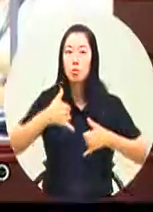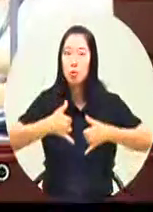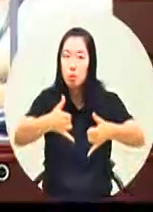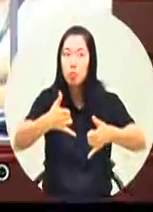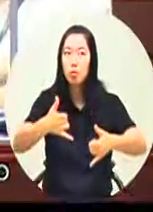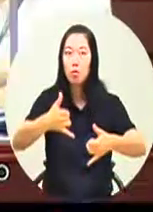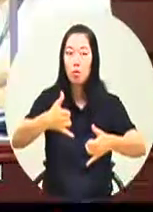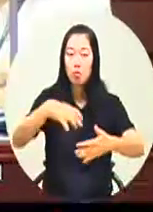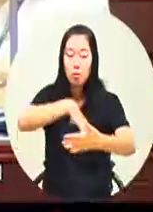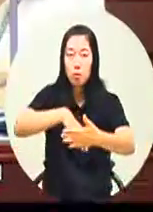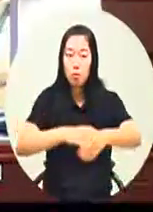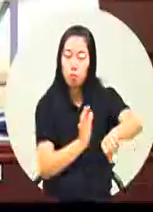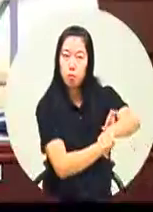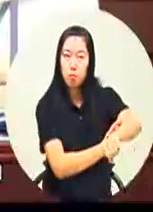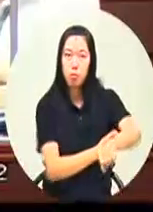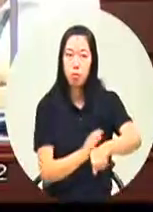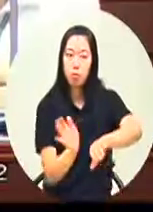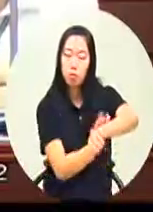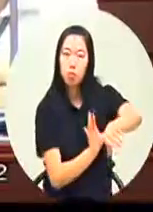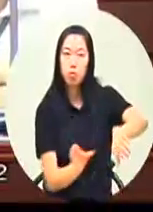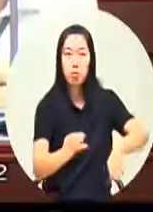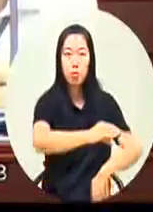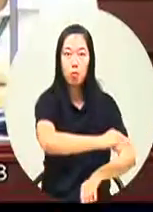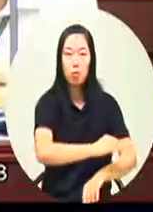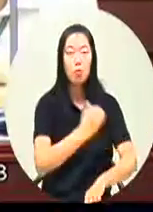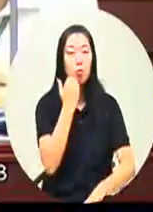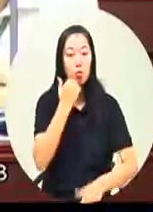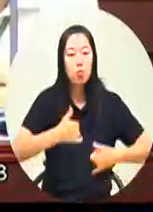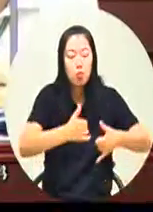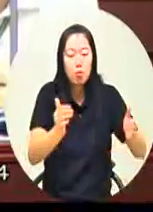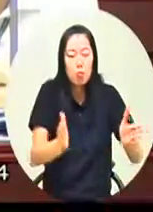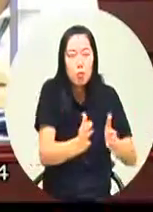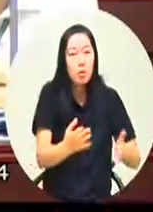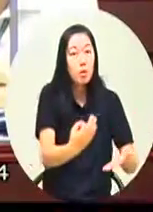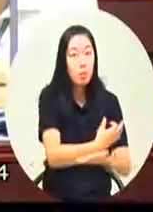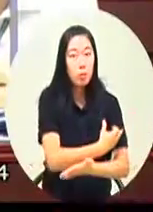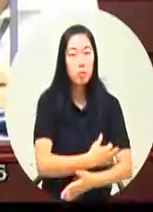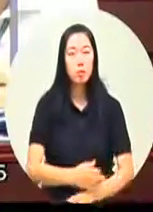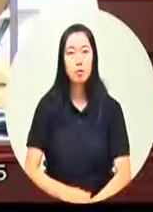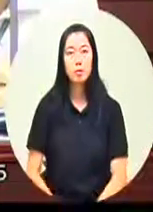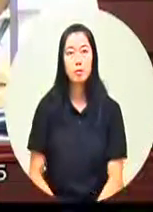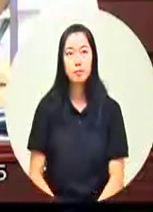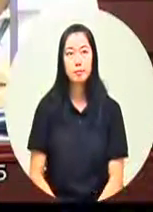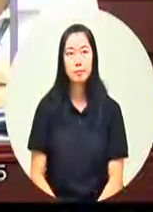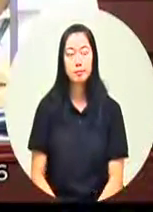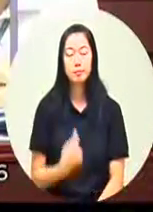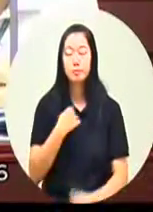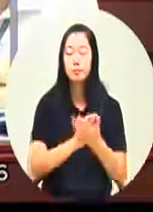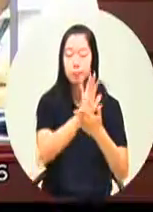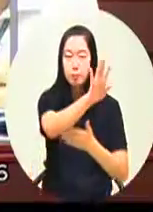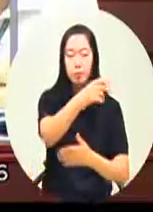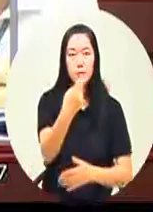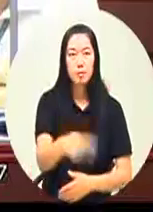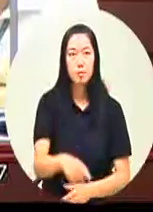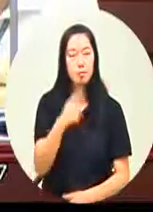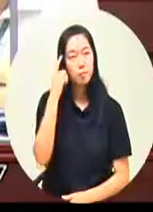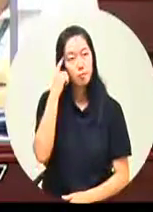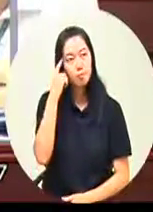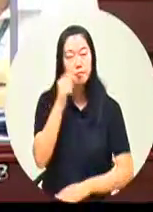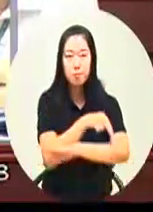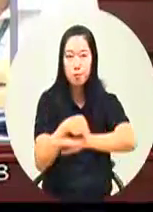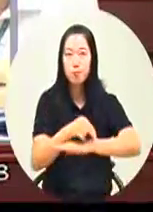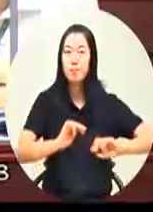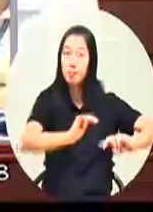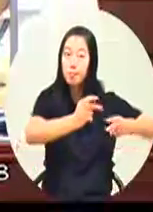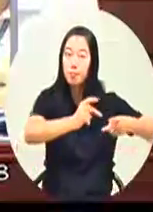内侧的一个车道左转那个地方不够，对，对，我们会来改善啊、